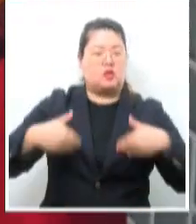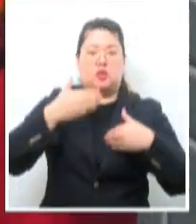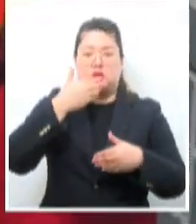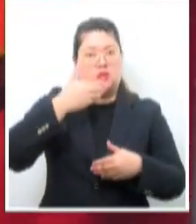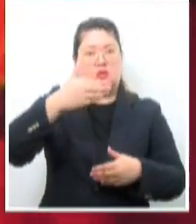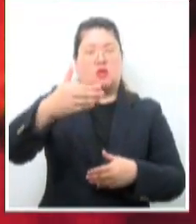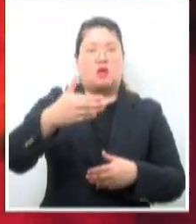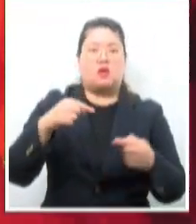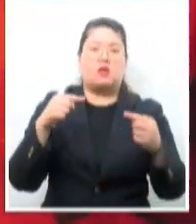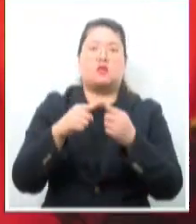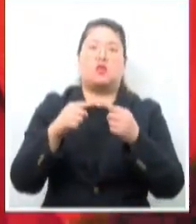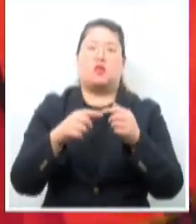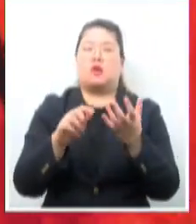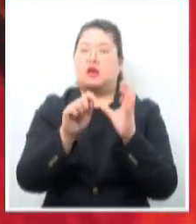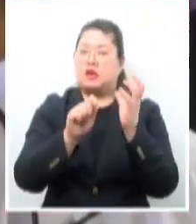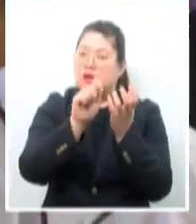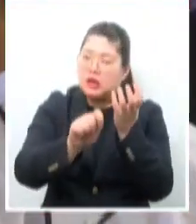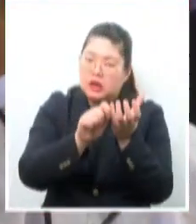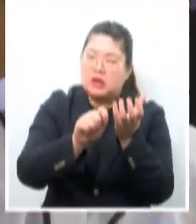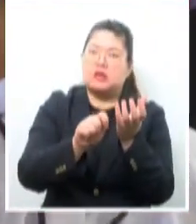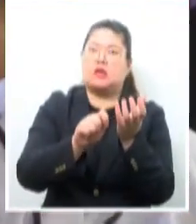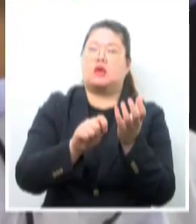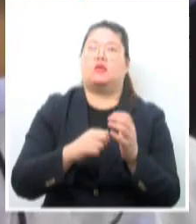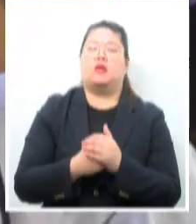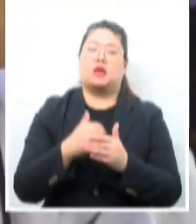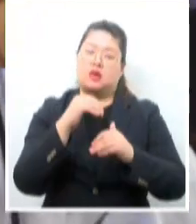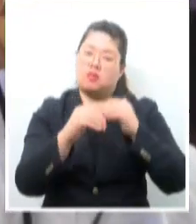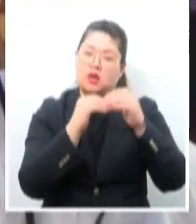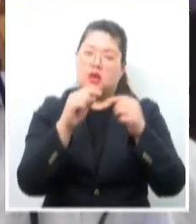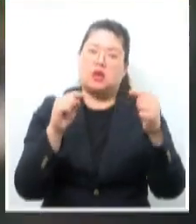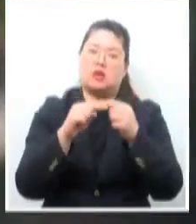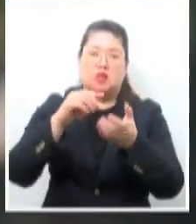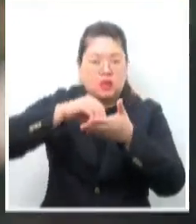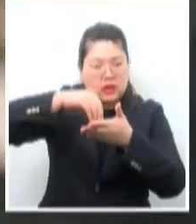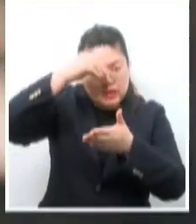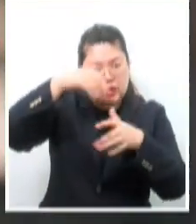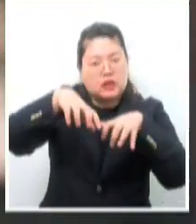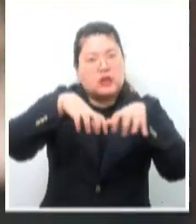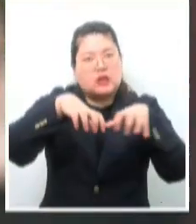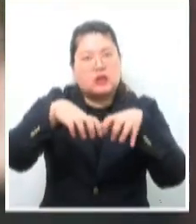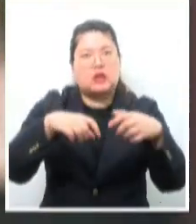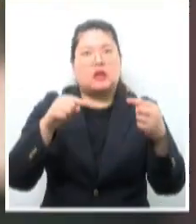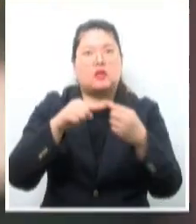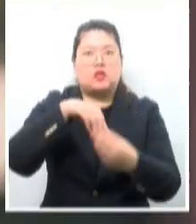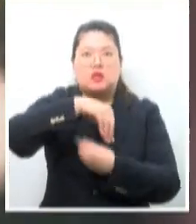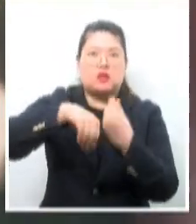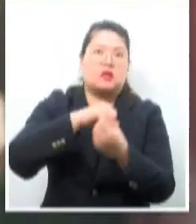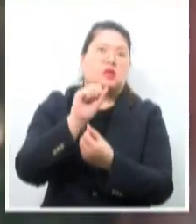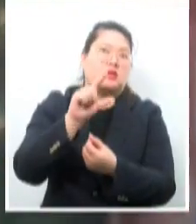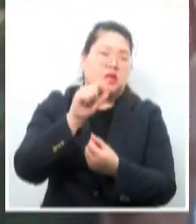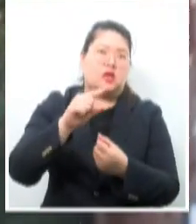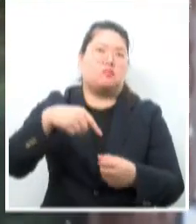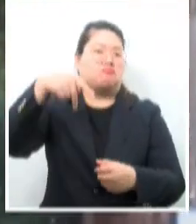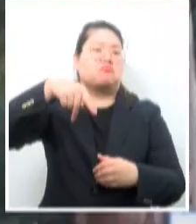ยั่งยืนในเอเชียตะวันออกเฉียงใต้ในการพัฒนาการจัดการศึกษาในเขตพัฒนาเศรษฐกิจพิเศษชายแด